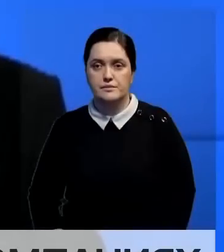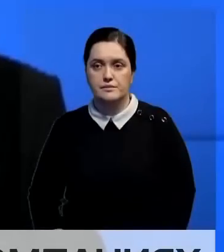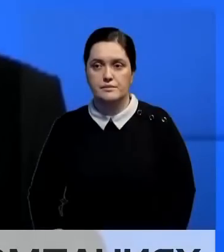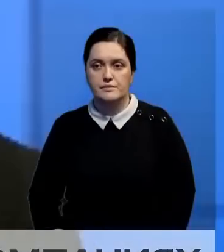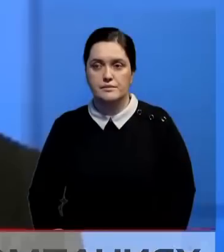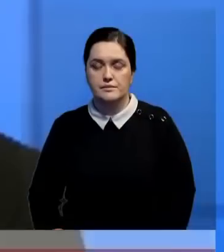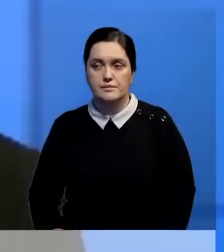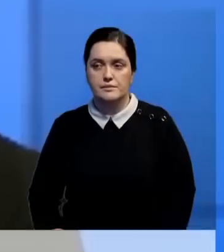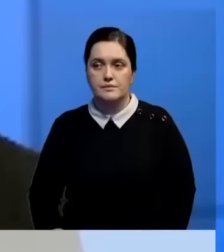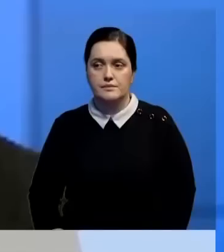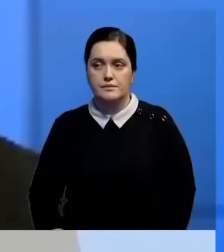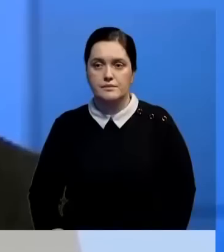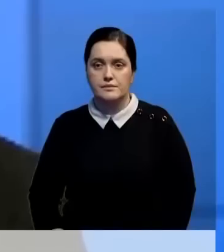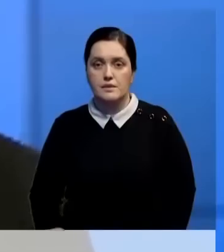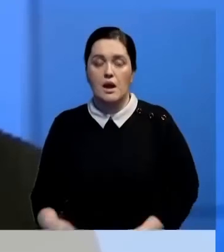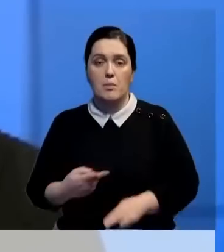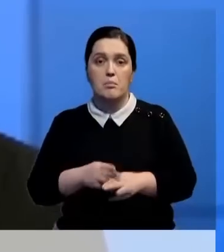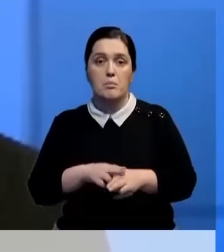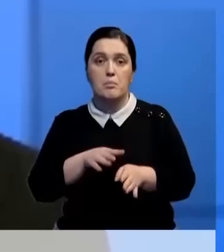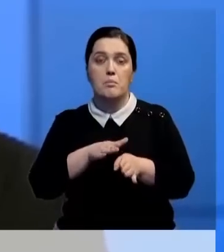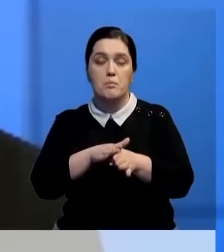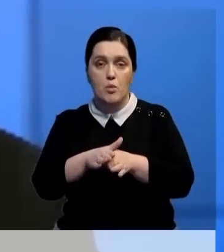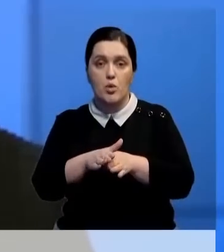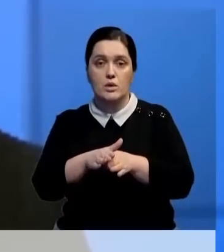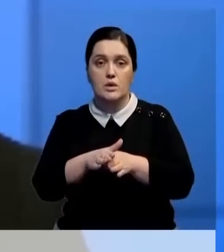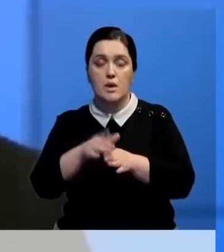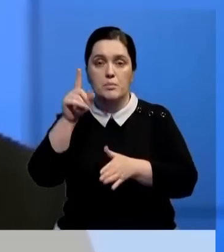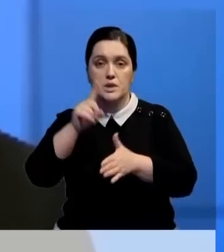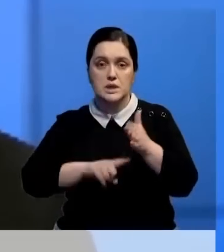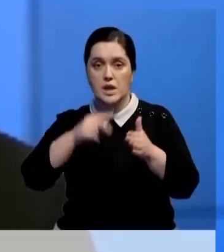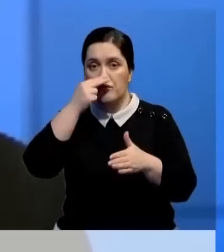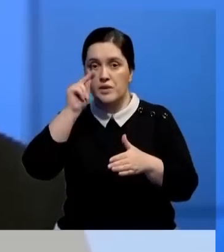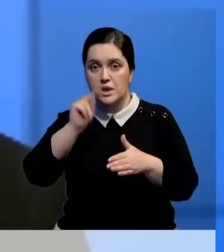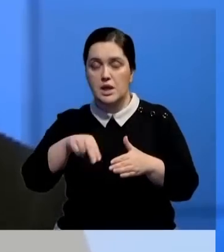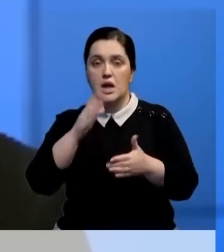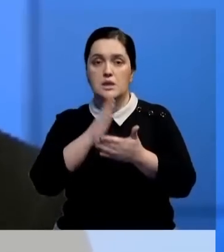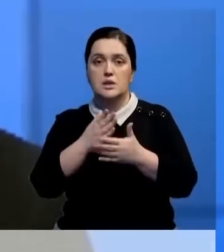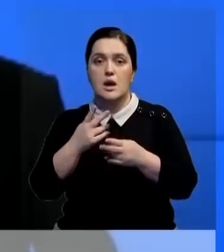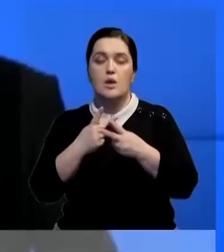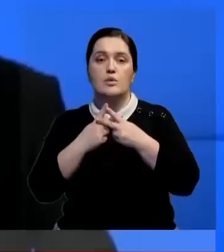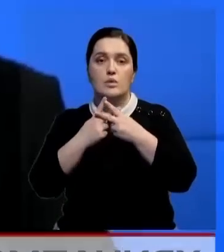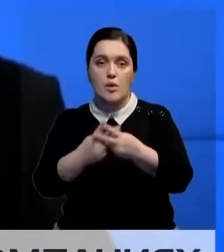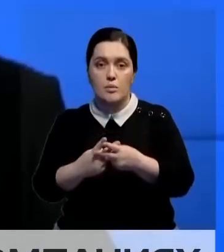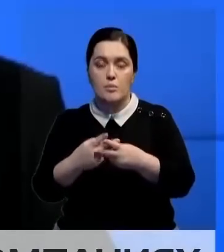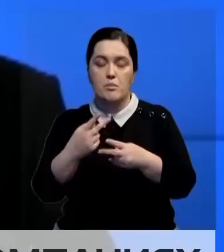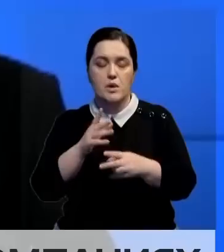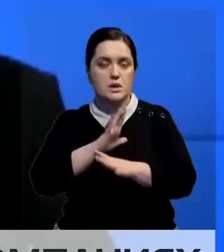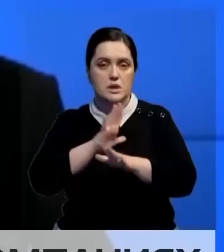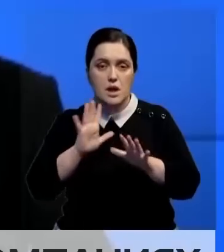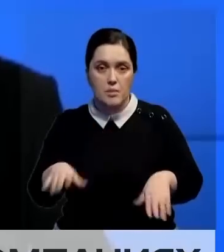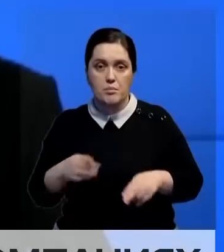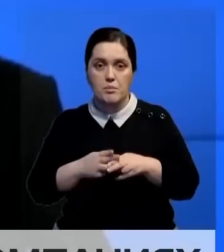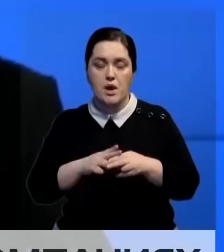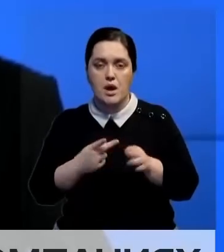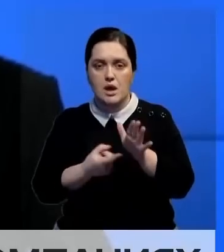По обоим фактам в связи с полным признанием вины подозреваемыми мера пресечения в виде содержания под стражей не применялась.